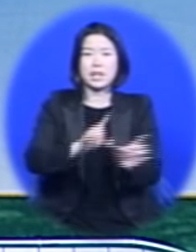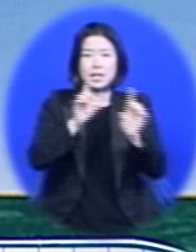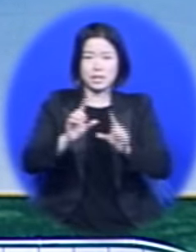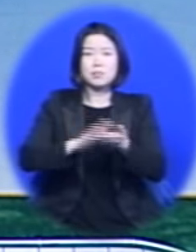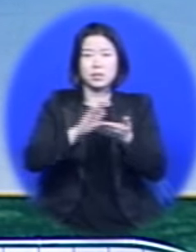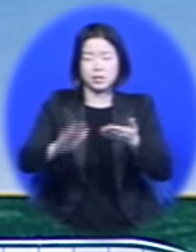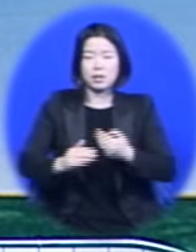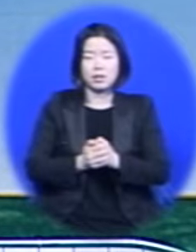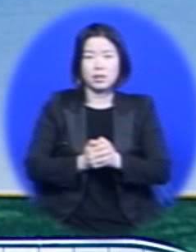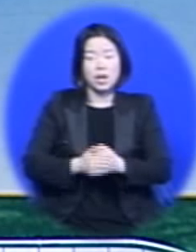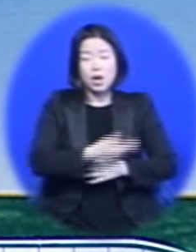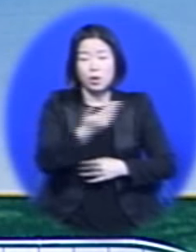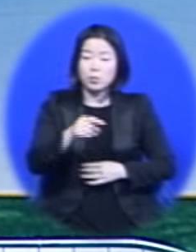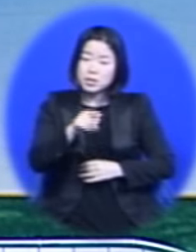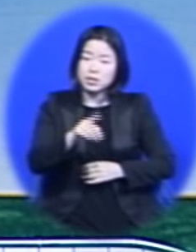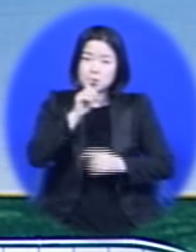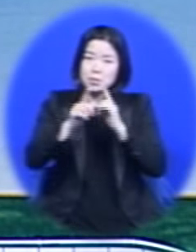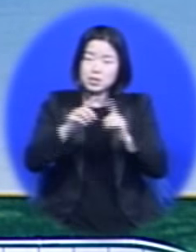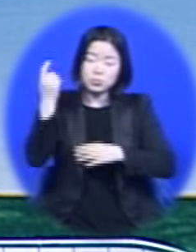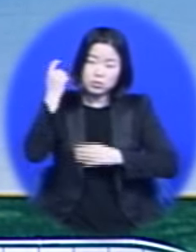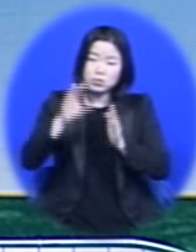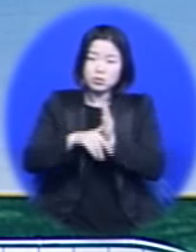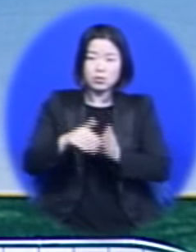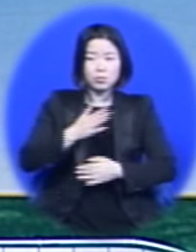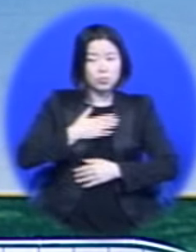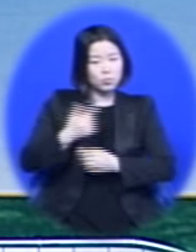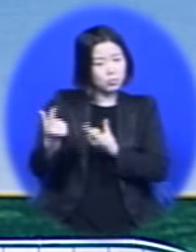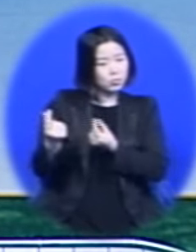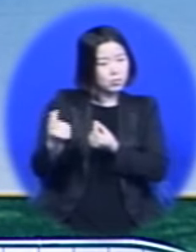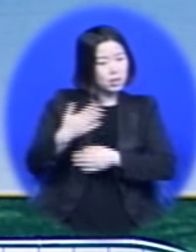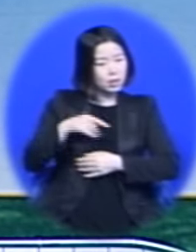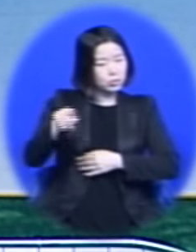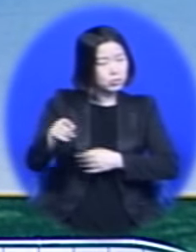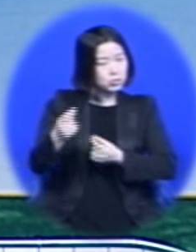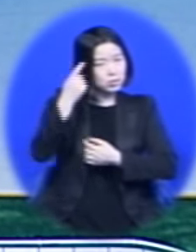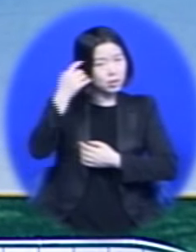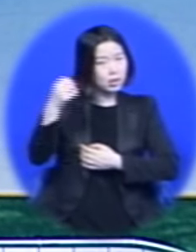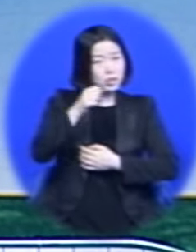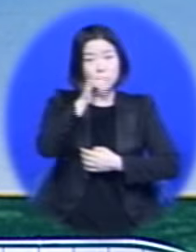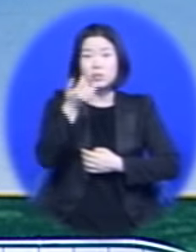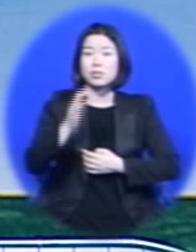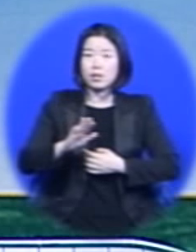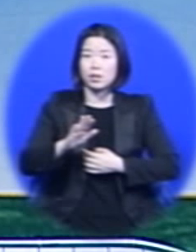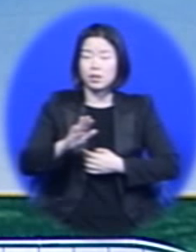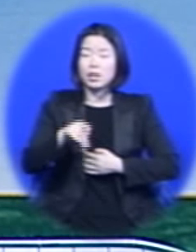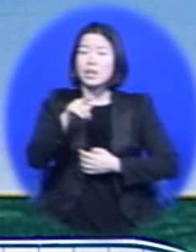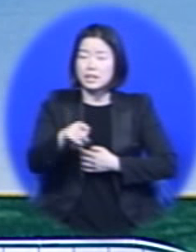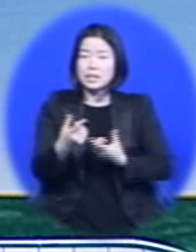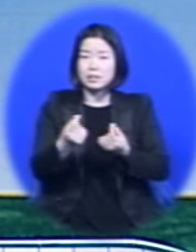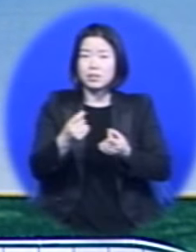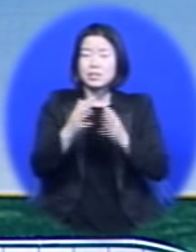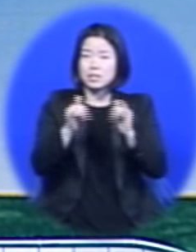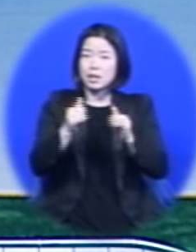여러분들은 이 말씀을 들을 때 내가 그런데? 나도 그렇게 생각하는데? 그런 분들이 상당히